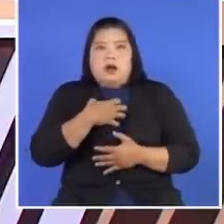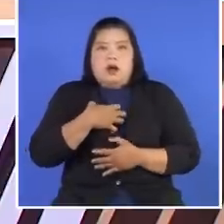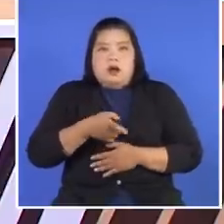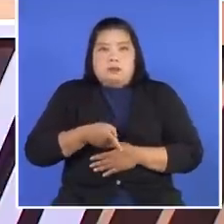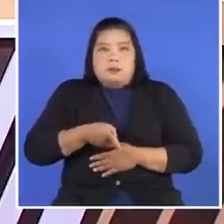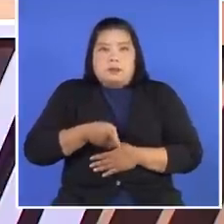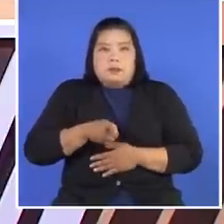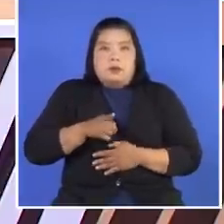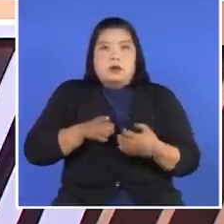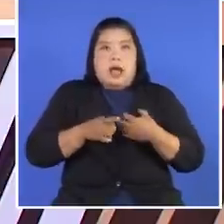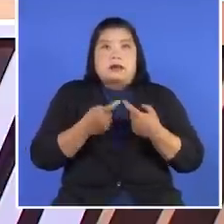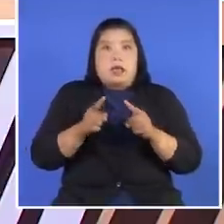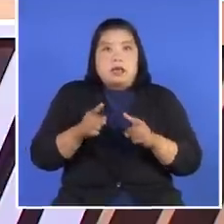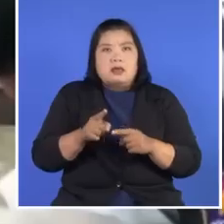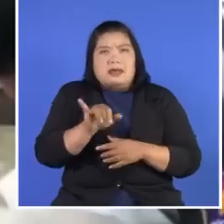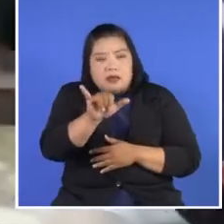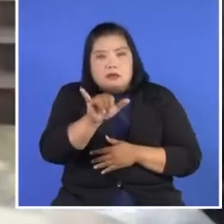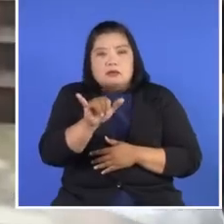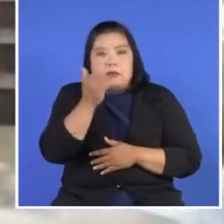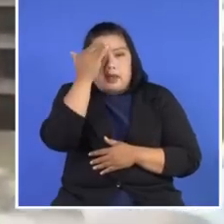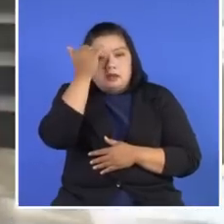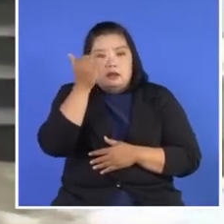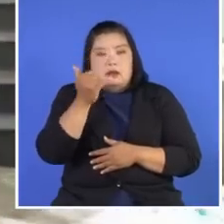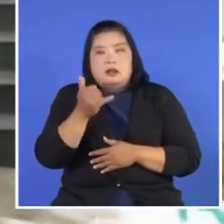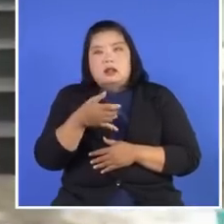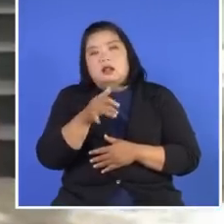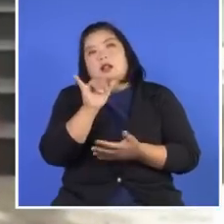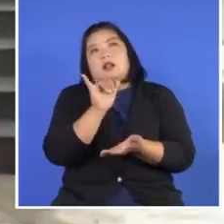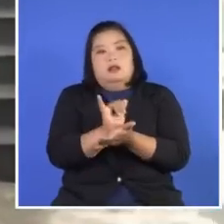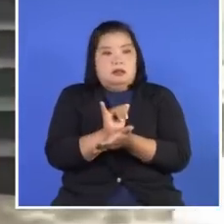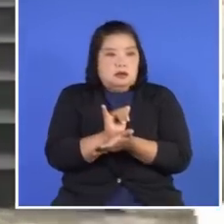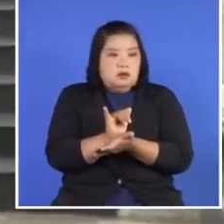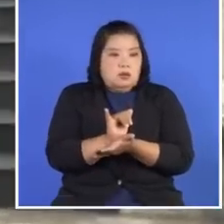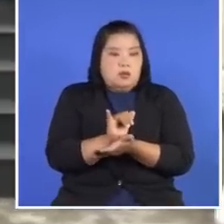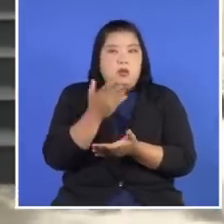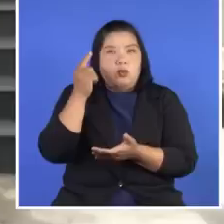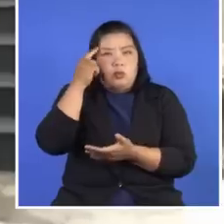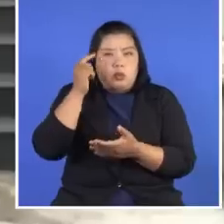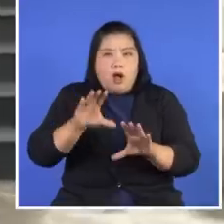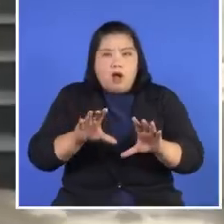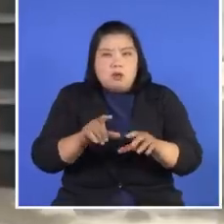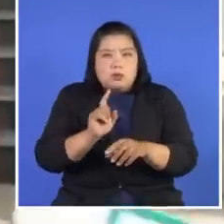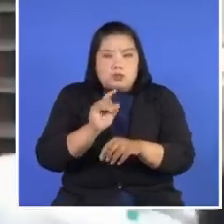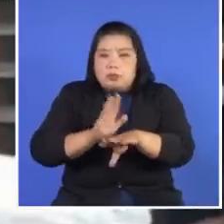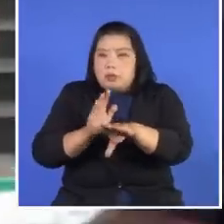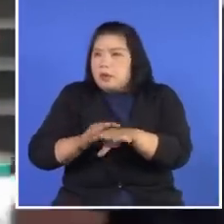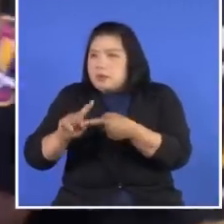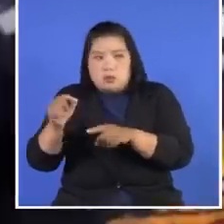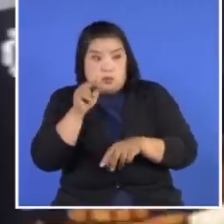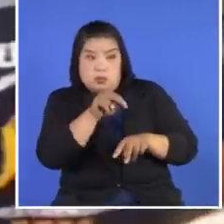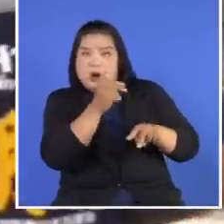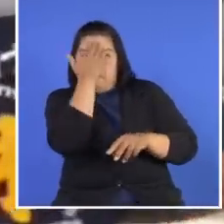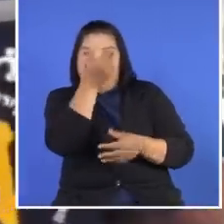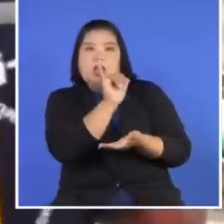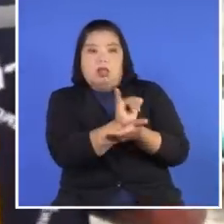ฮะหมดสติฮะจนกระทั่งสาวหมอนวดเนี่ยต้องเรียกเพื่อนให้มานี่ครับเดินลงมาจากบริเวณอาบอบนวดแต่ว่าหมด